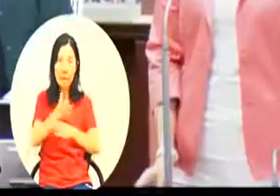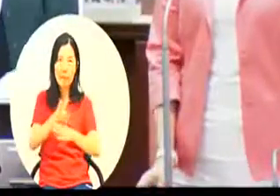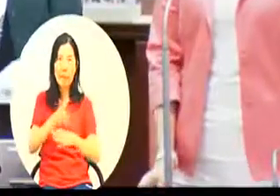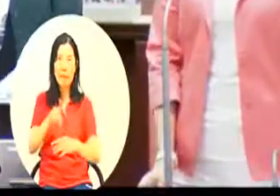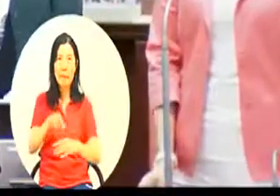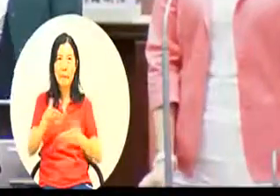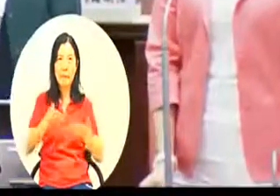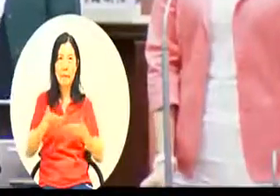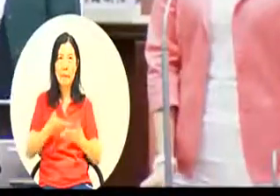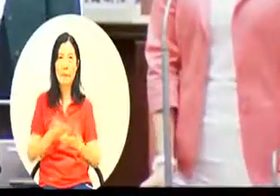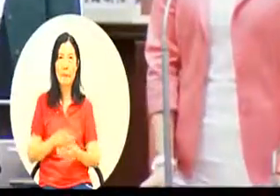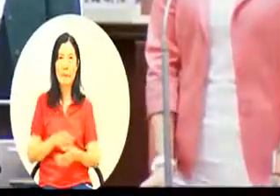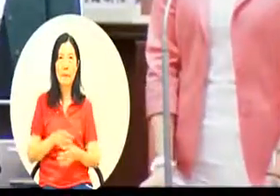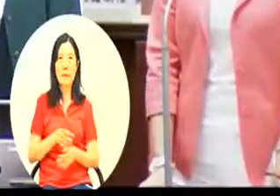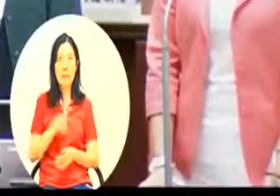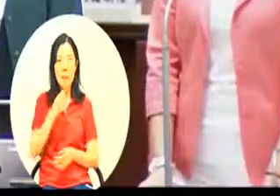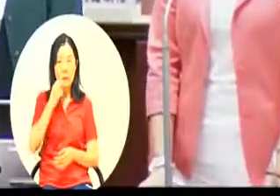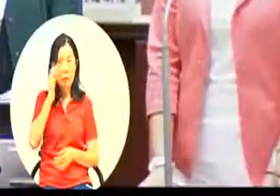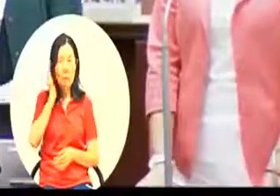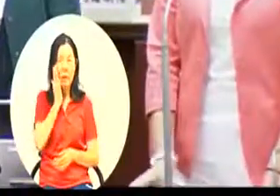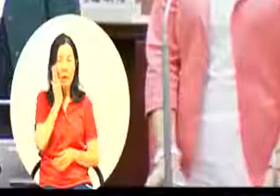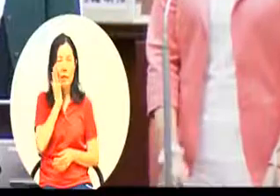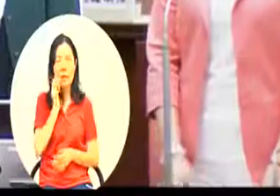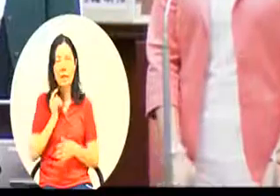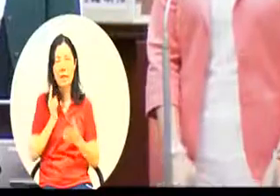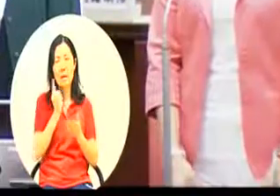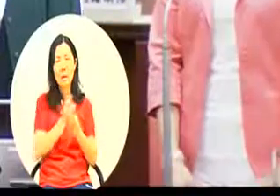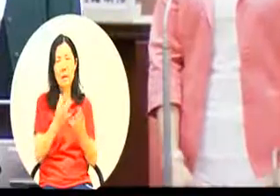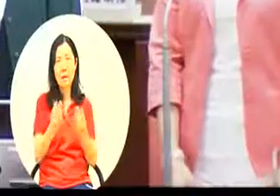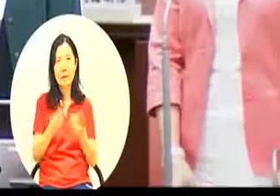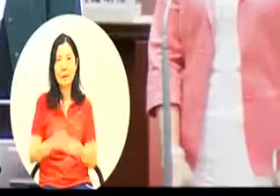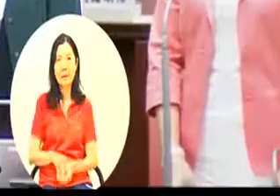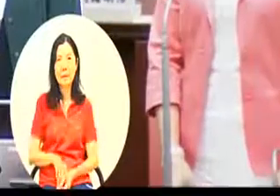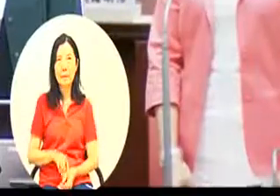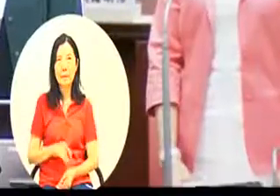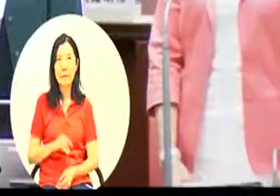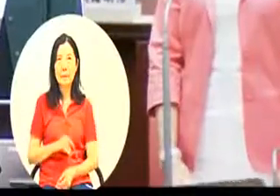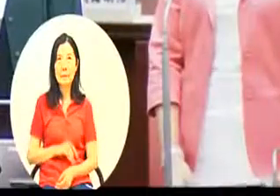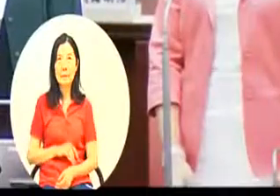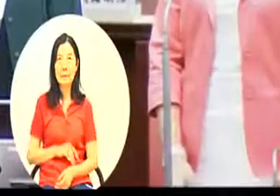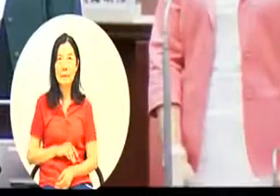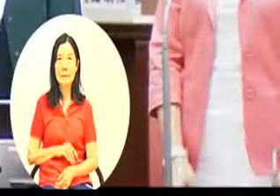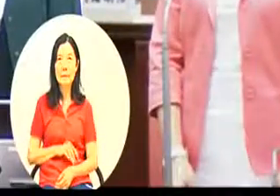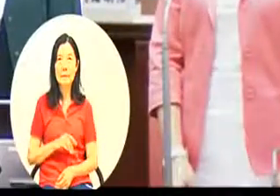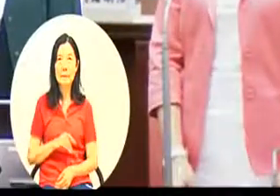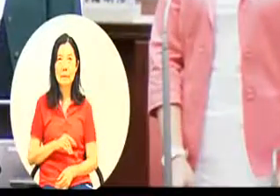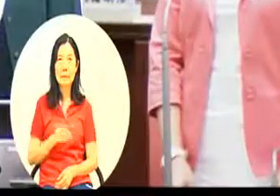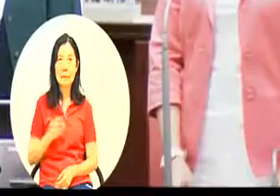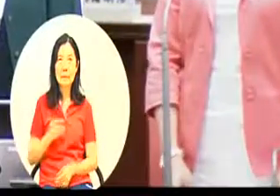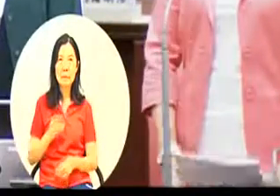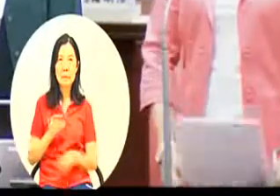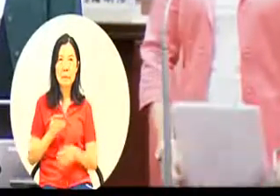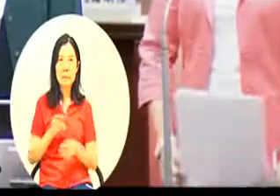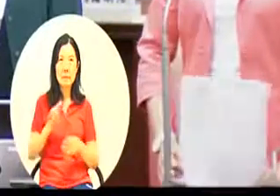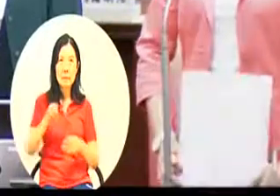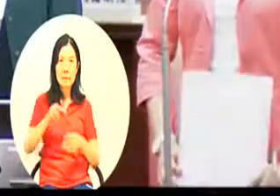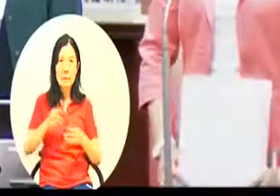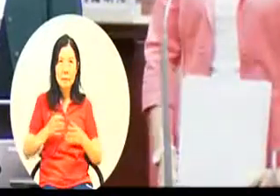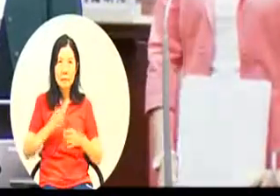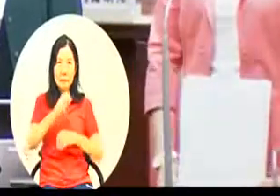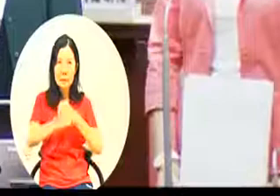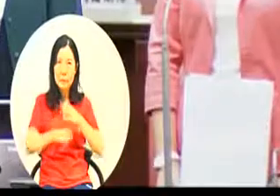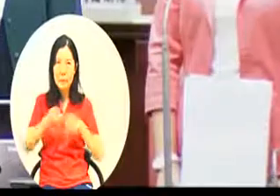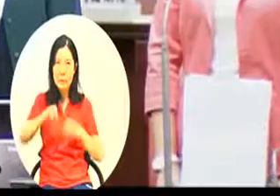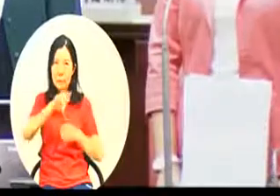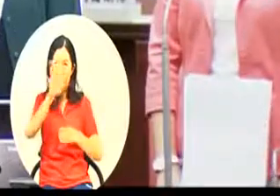我们很遗憾我没有参加。那当然就是说，当时当天因为马